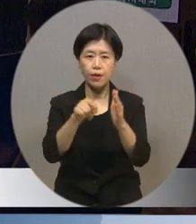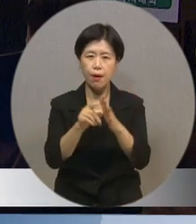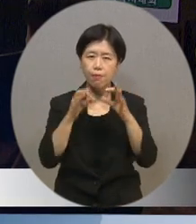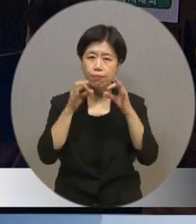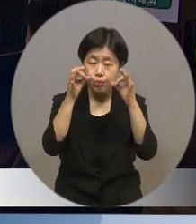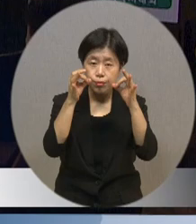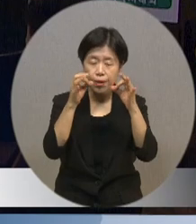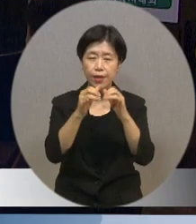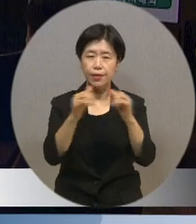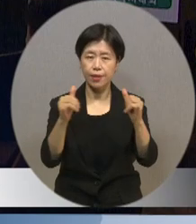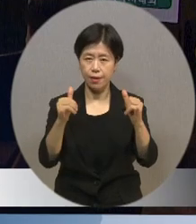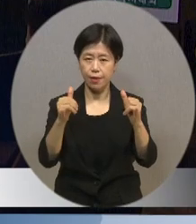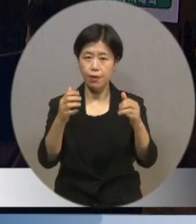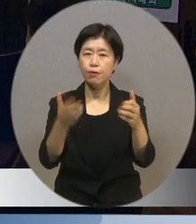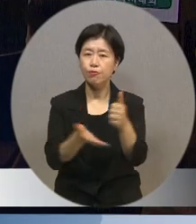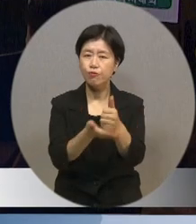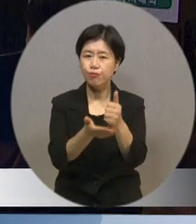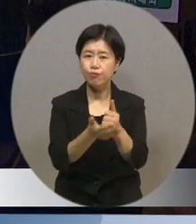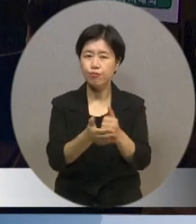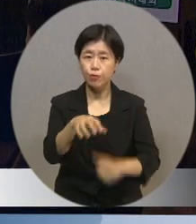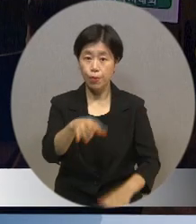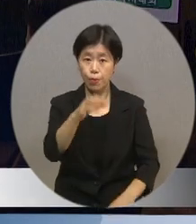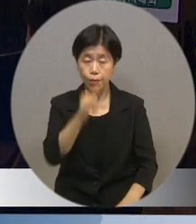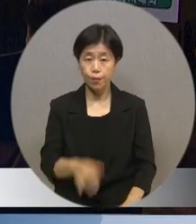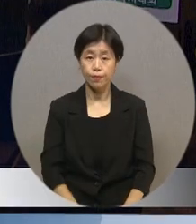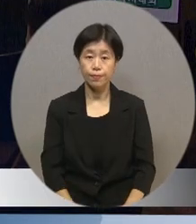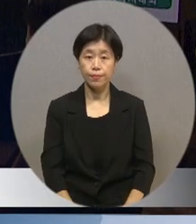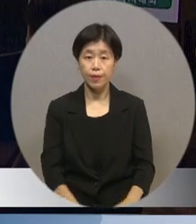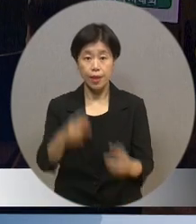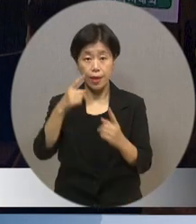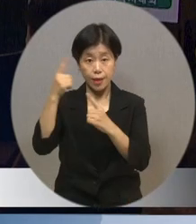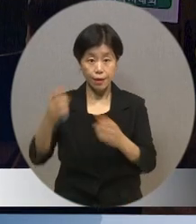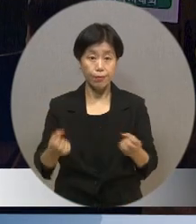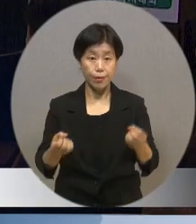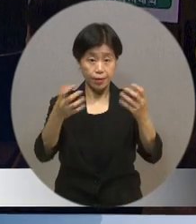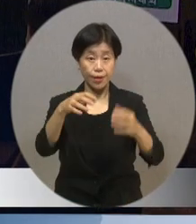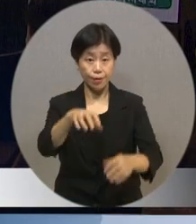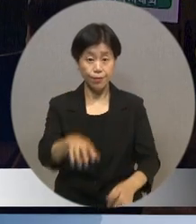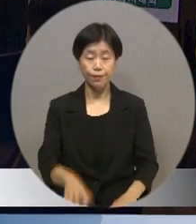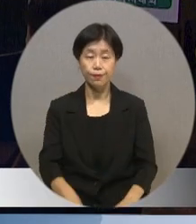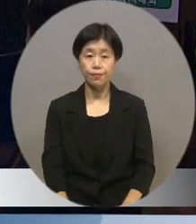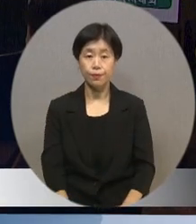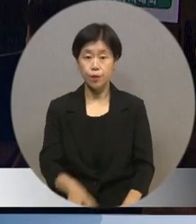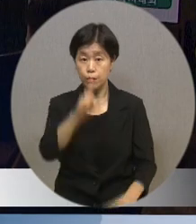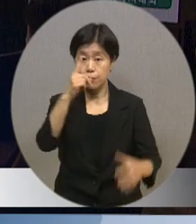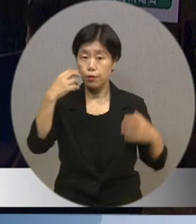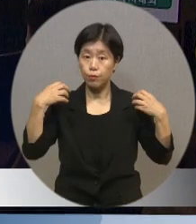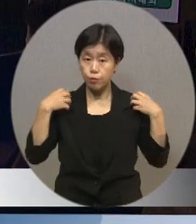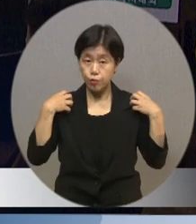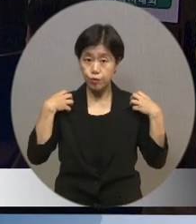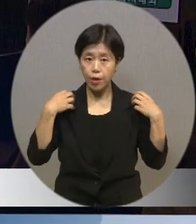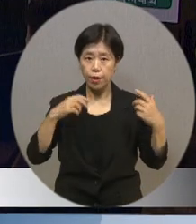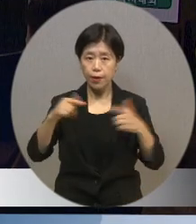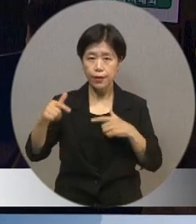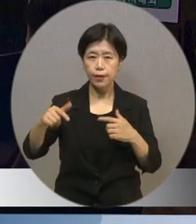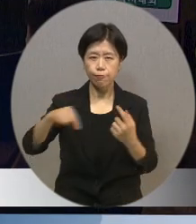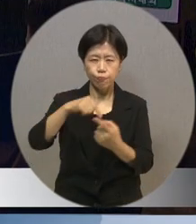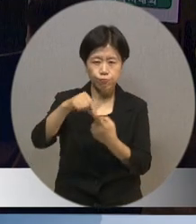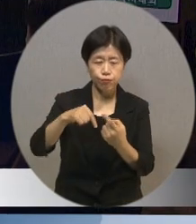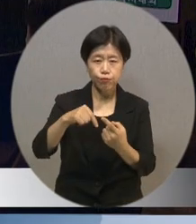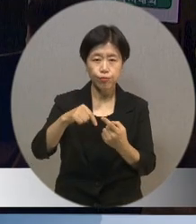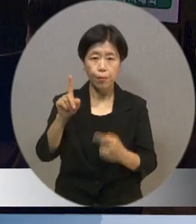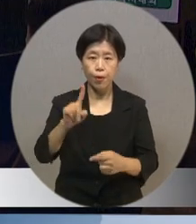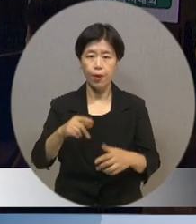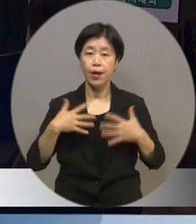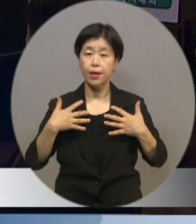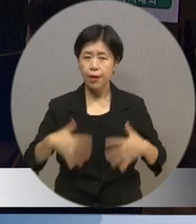격려하는 자리가 마련됐습니다. 사회복지의 날 기념 행사가 열린 건데요. 정부는 국정운영의 핵심 기조인